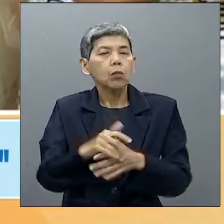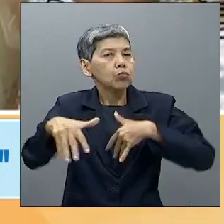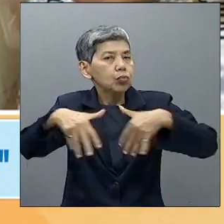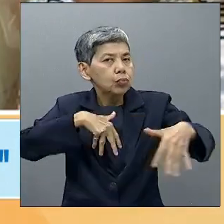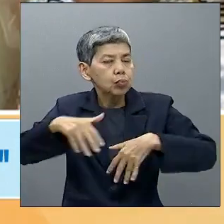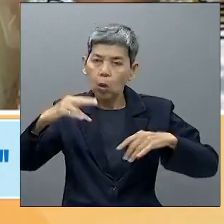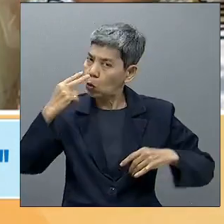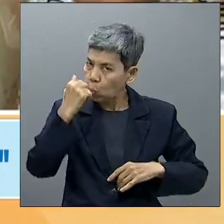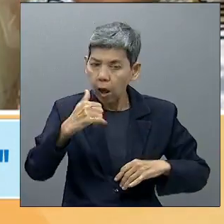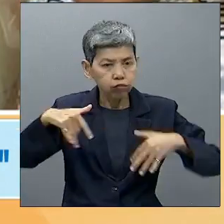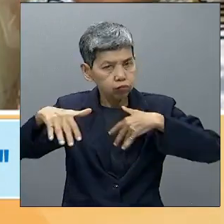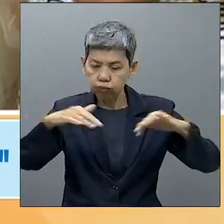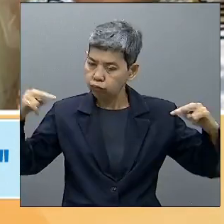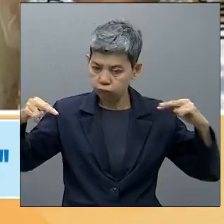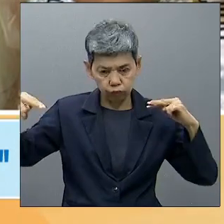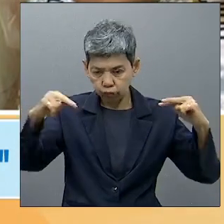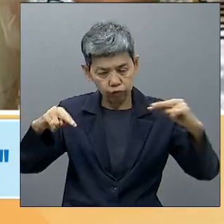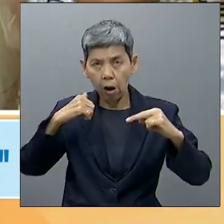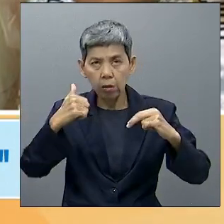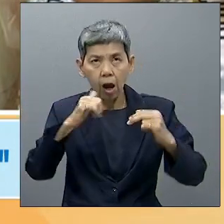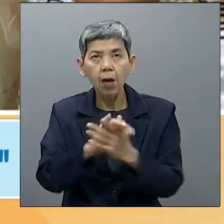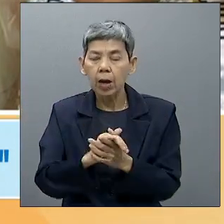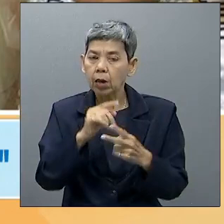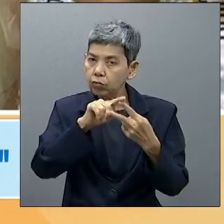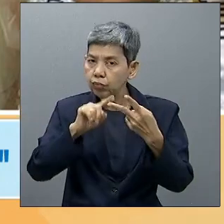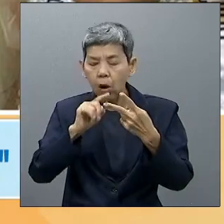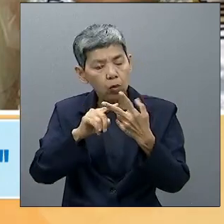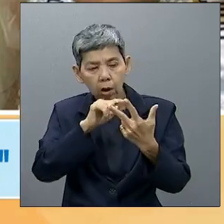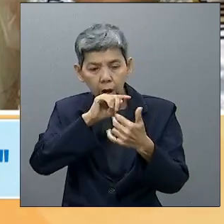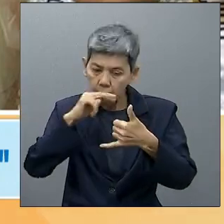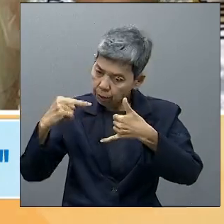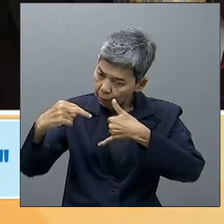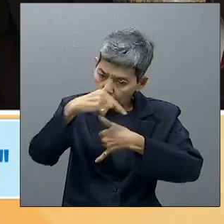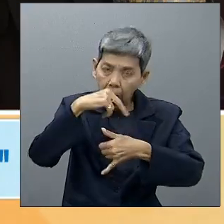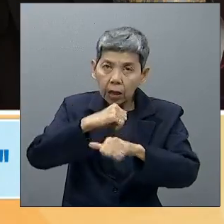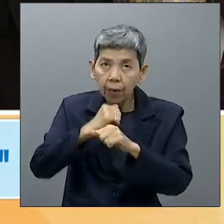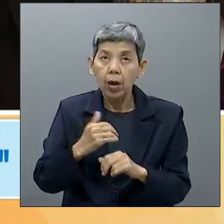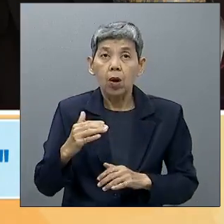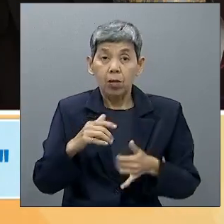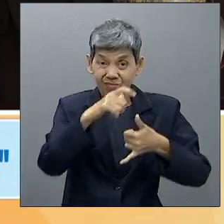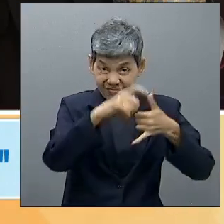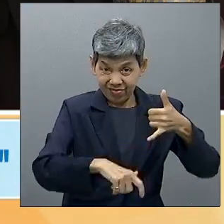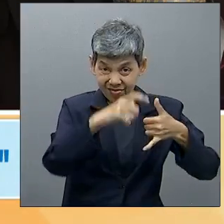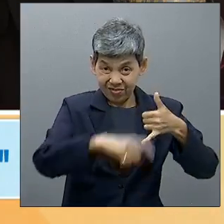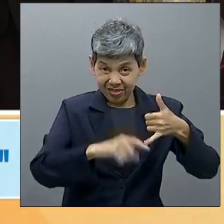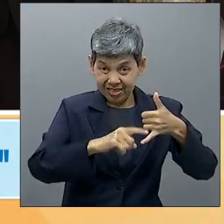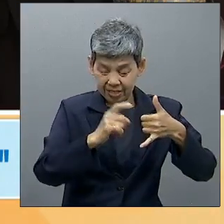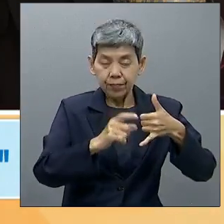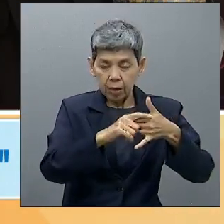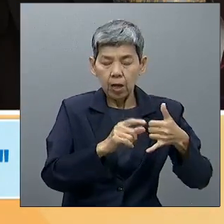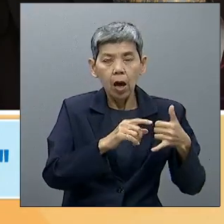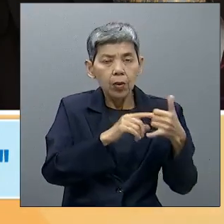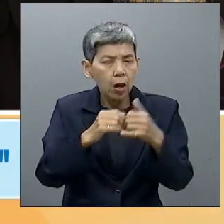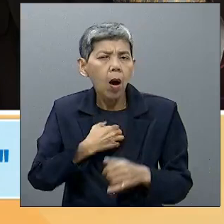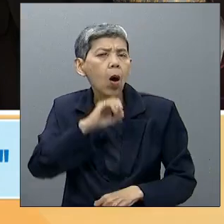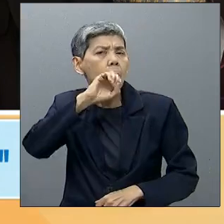คือเป็นการดูนางงามแบบ2ทาง3ทางด้วยซ้ำผู้เข้าประกวดหมายความว่าผู้ชมการประกวดเนี่ยสามารถจะ